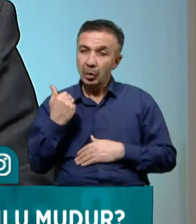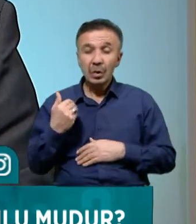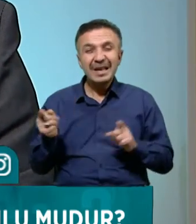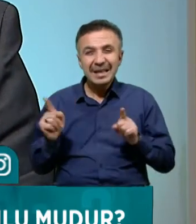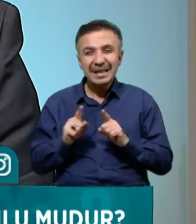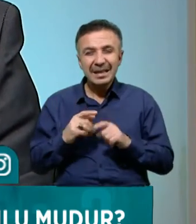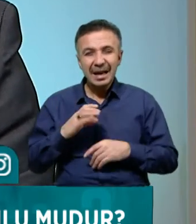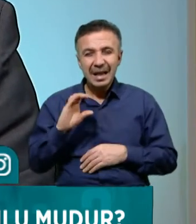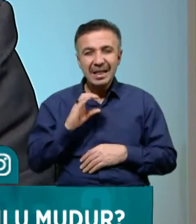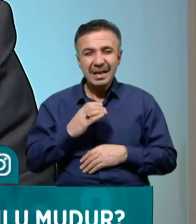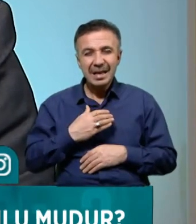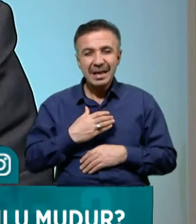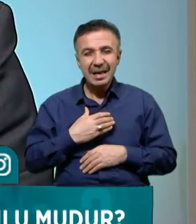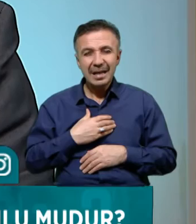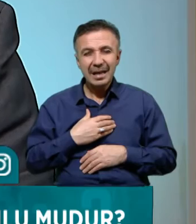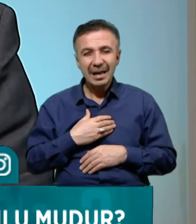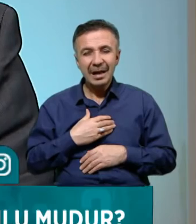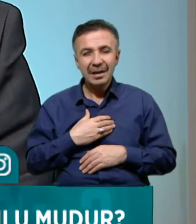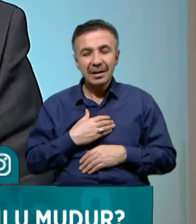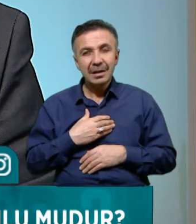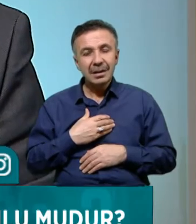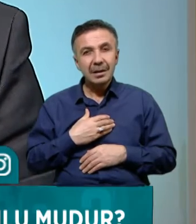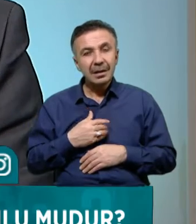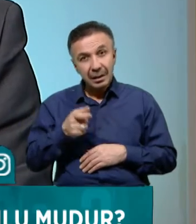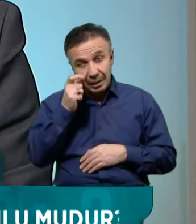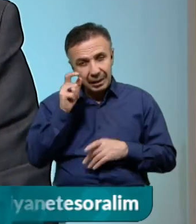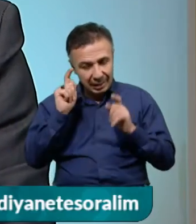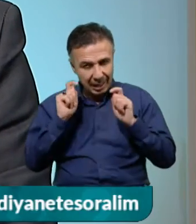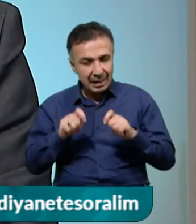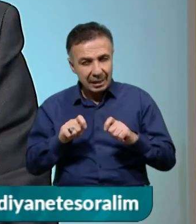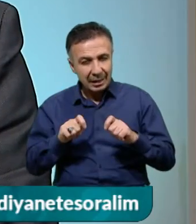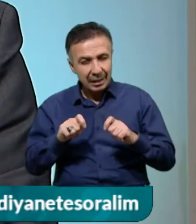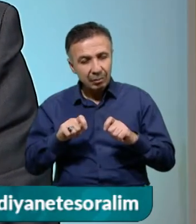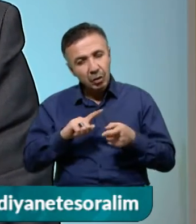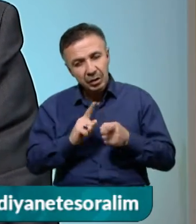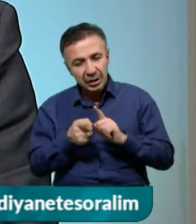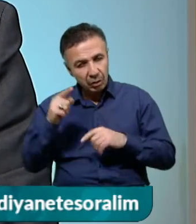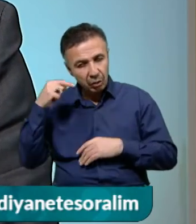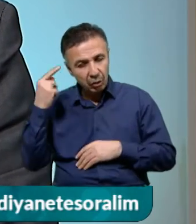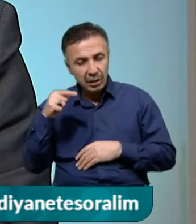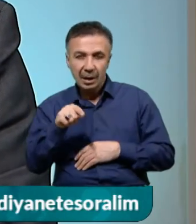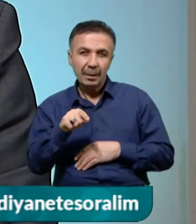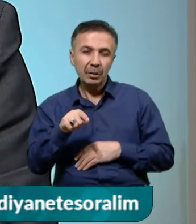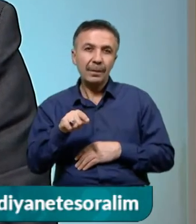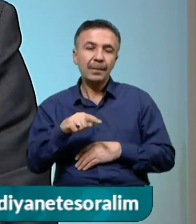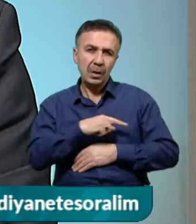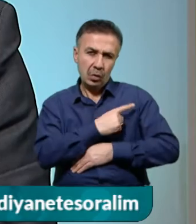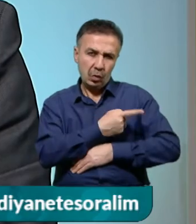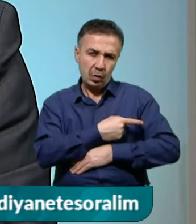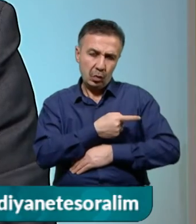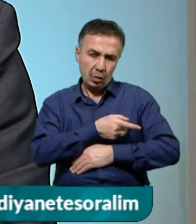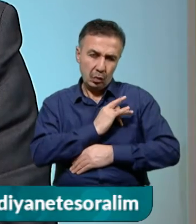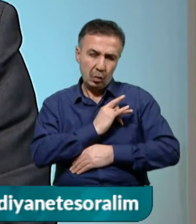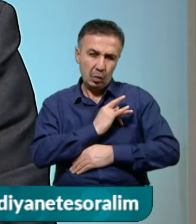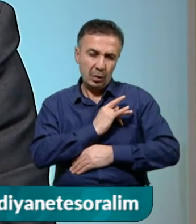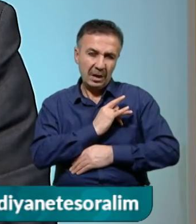dini hassasiyet üst hat safh üst safhada olunca ne yapar bu tür düşünceleri ama Bu da güçlü E bir